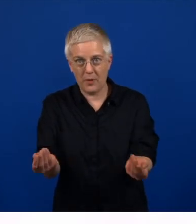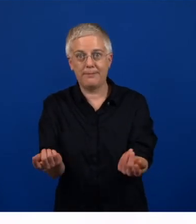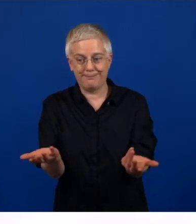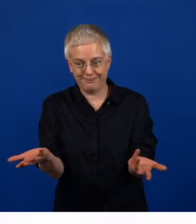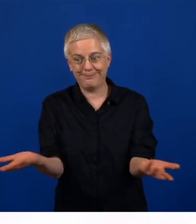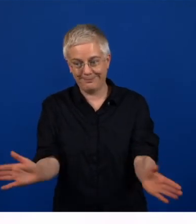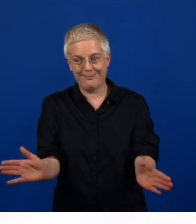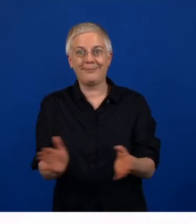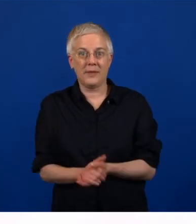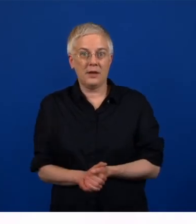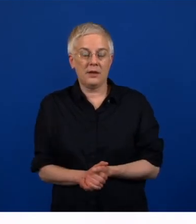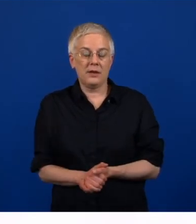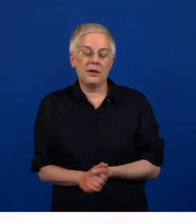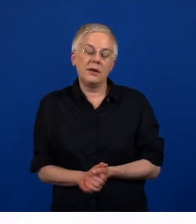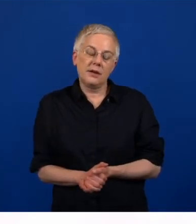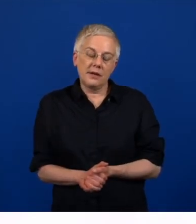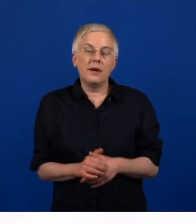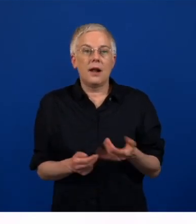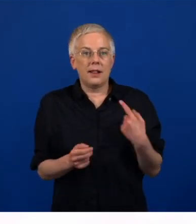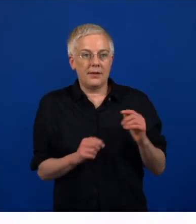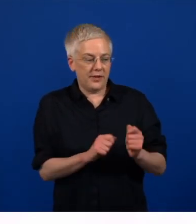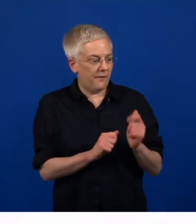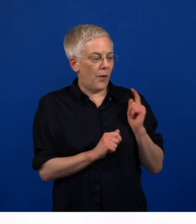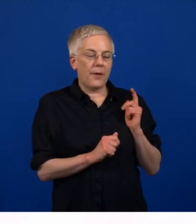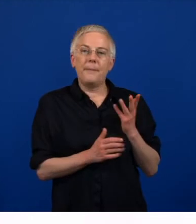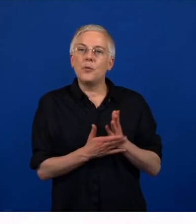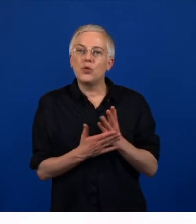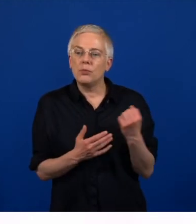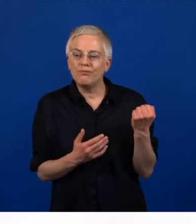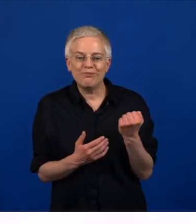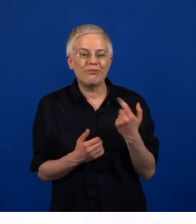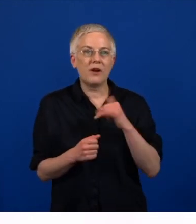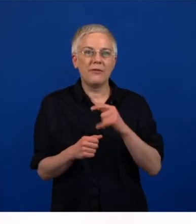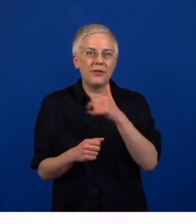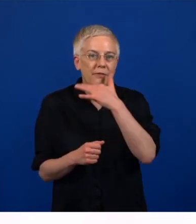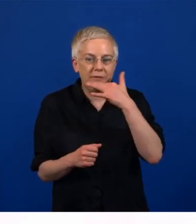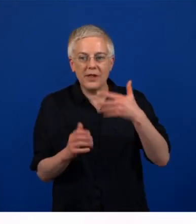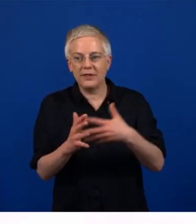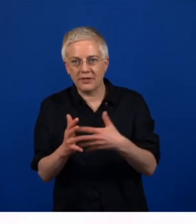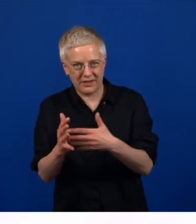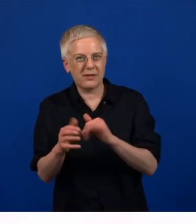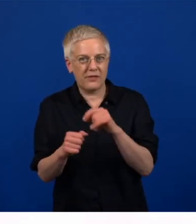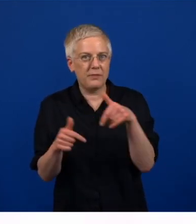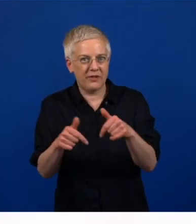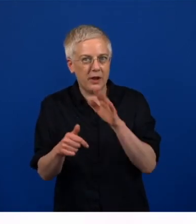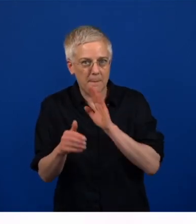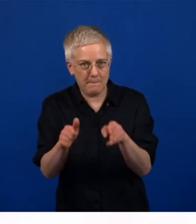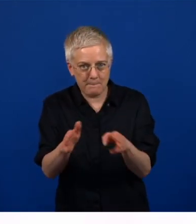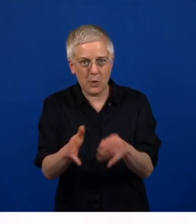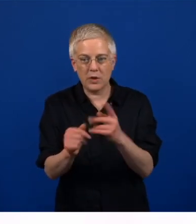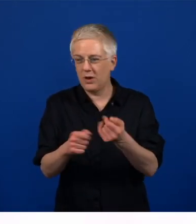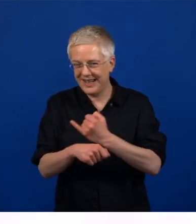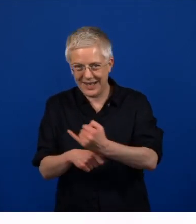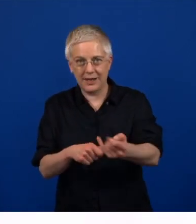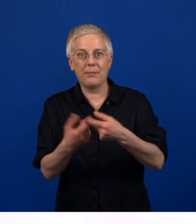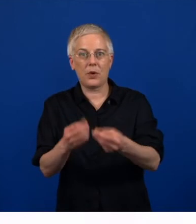letzten Wochen schon sehr starke Testungen, Reihentestungen in Pflegeeinrichtungen gemacht. Insgesamt